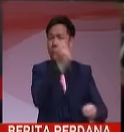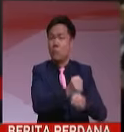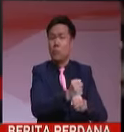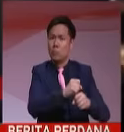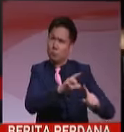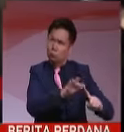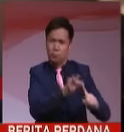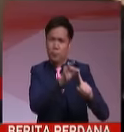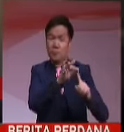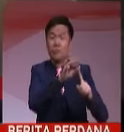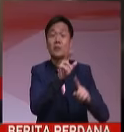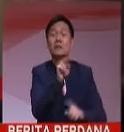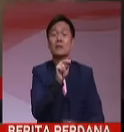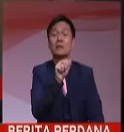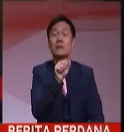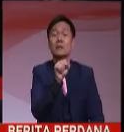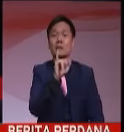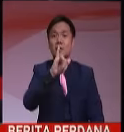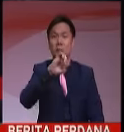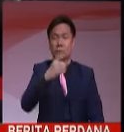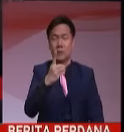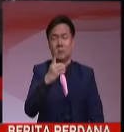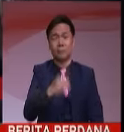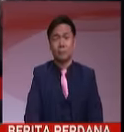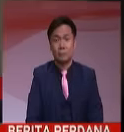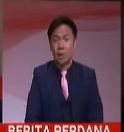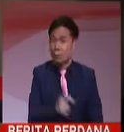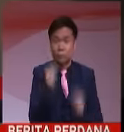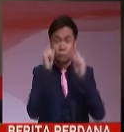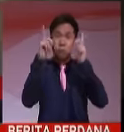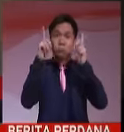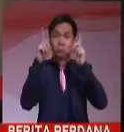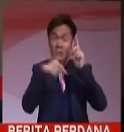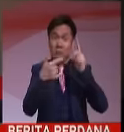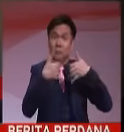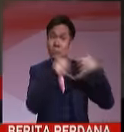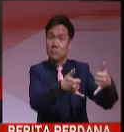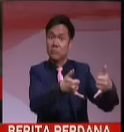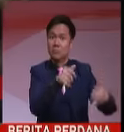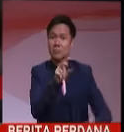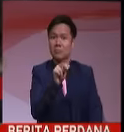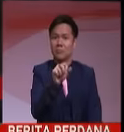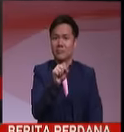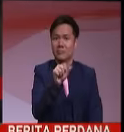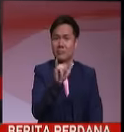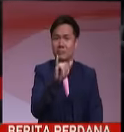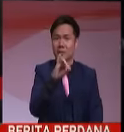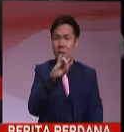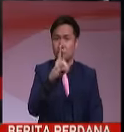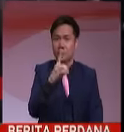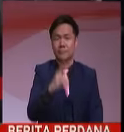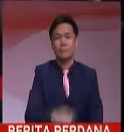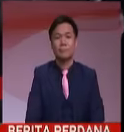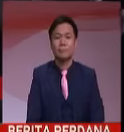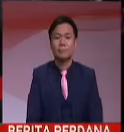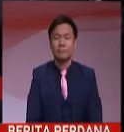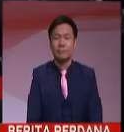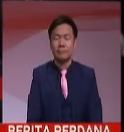dianggap sama sahabat sangat menyedih satu kejutan asmanya untuk kami tapi alhamdulillah kami